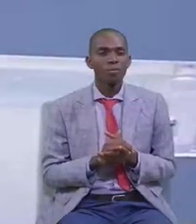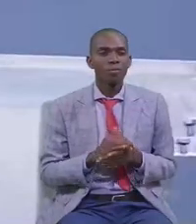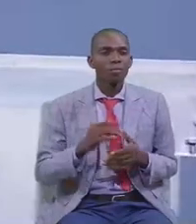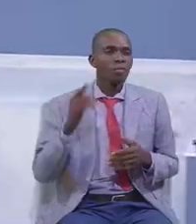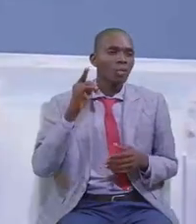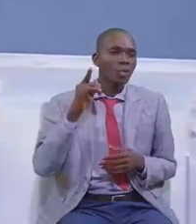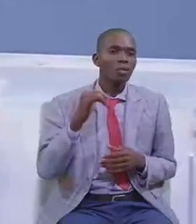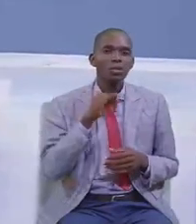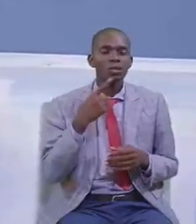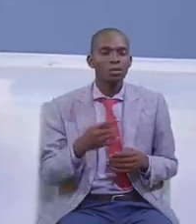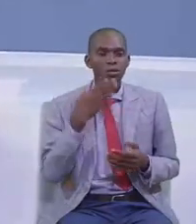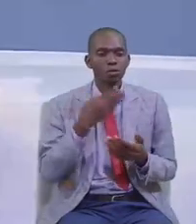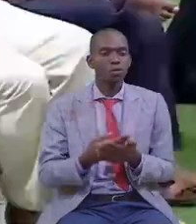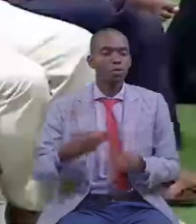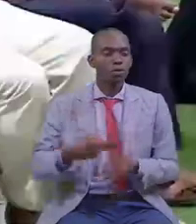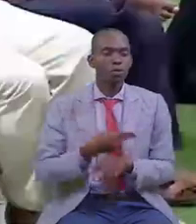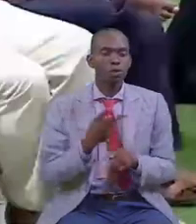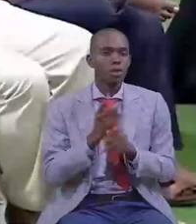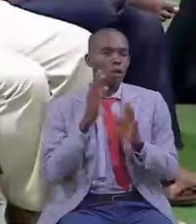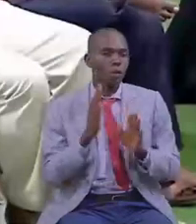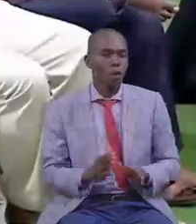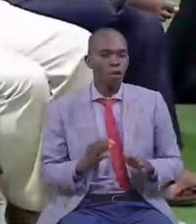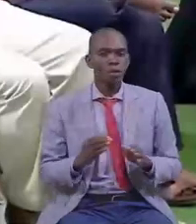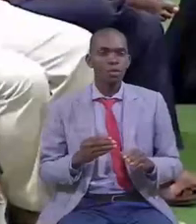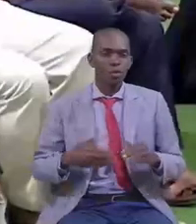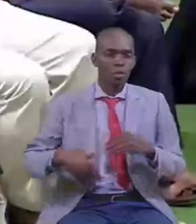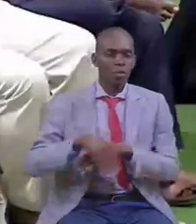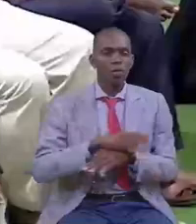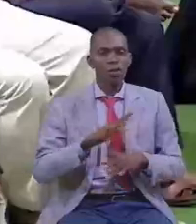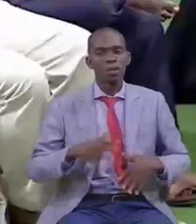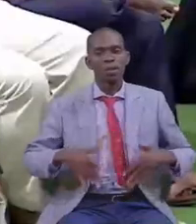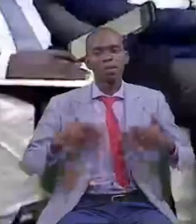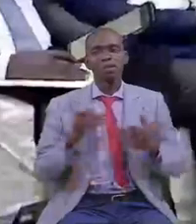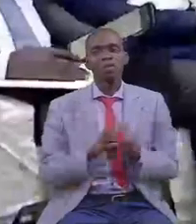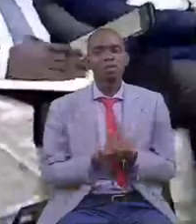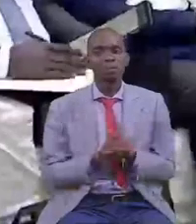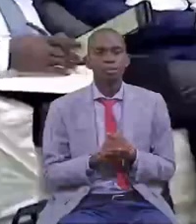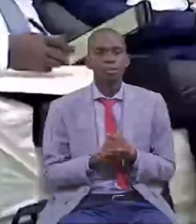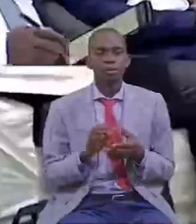C'est le berger président qui préside sur ta vie. Deuxième élément.